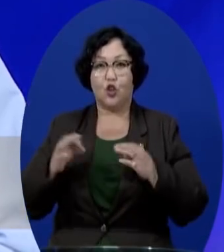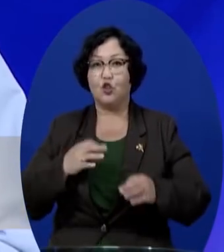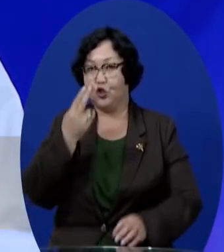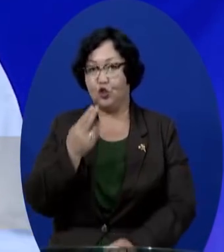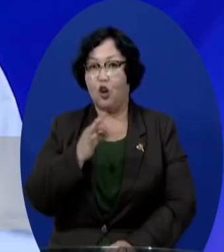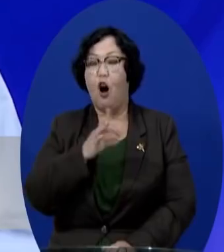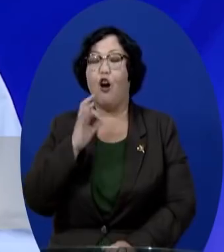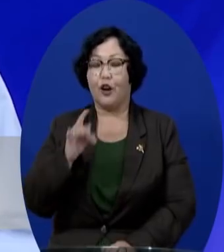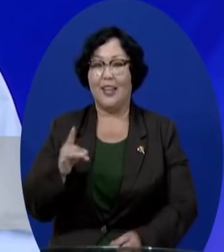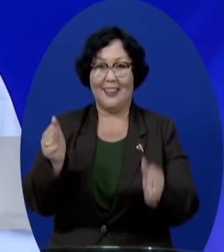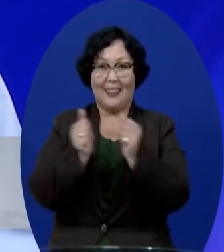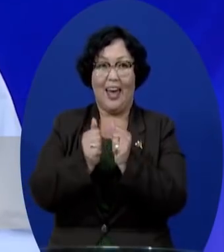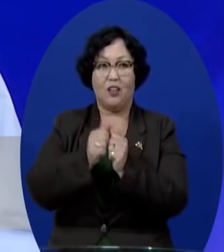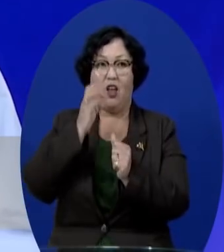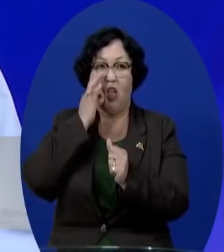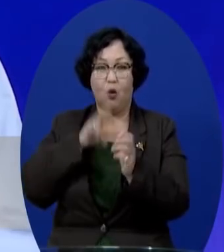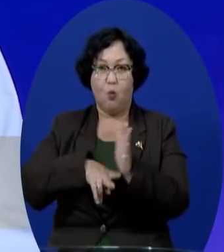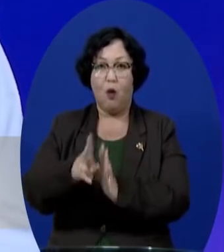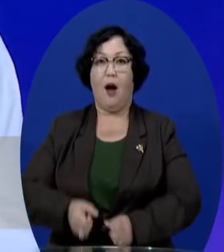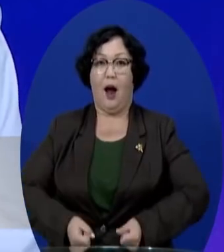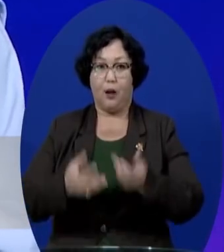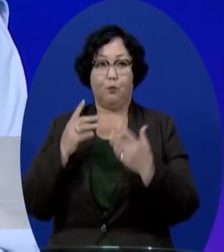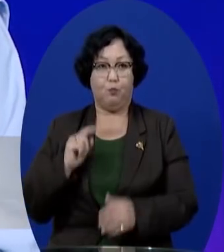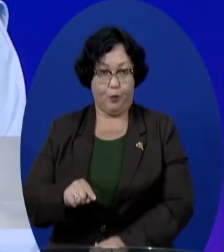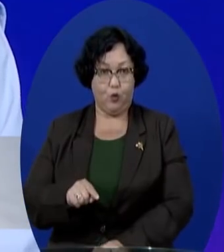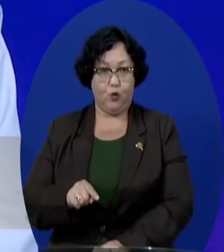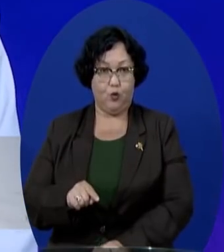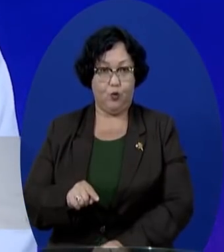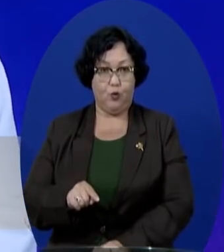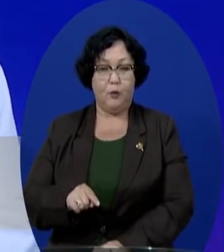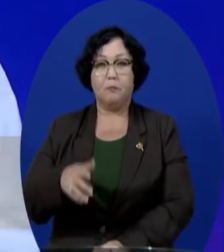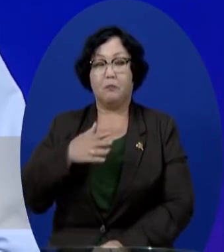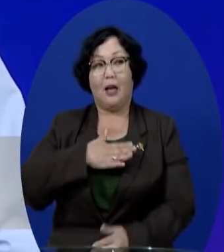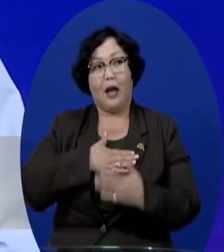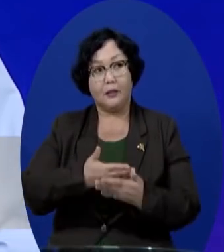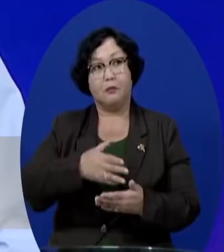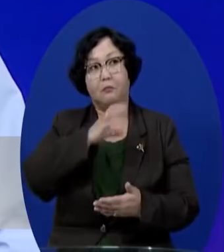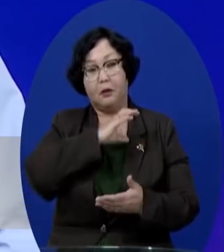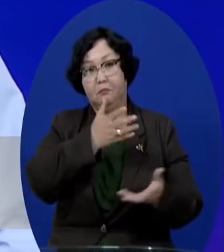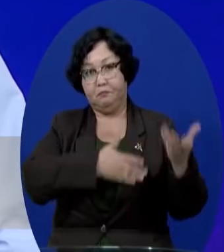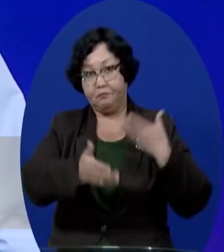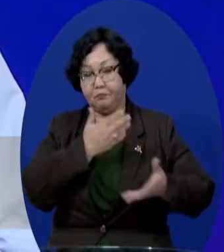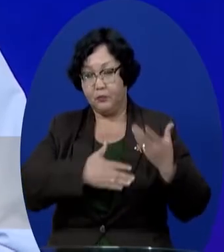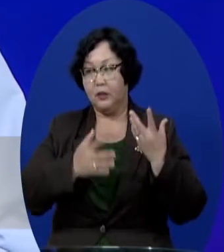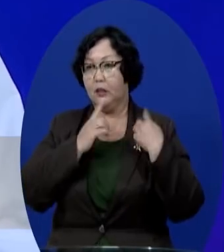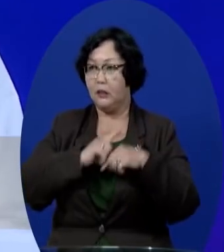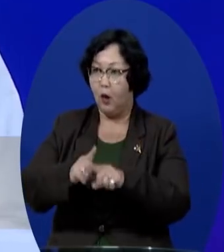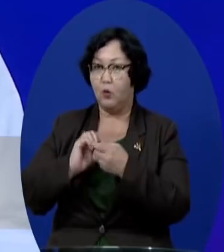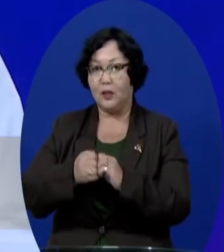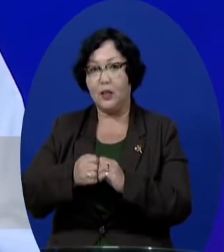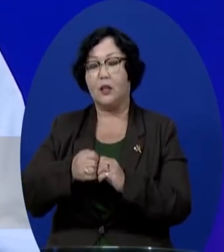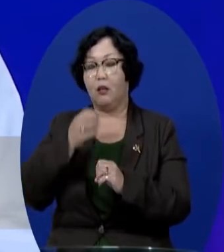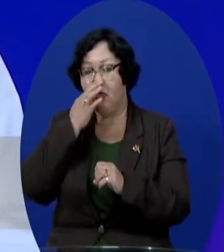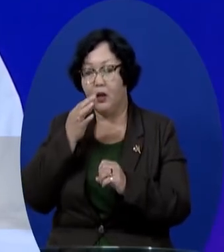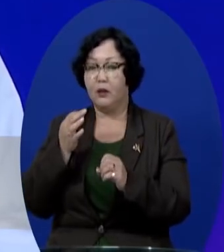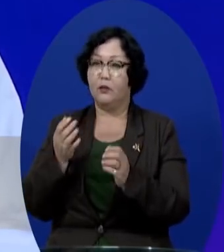ийм хүү урган гарч ирж байгаа үр дүн. Тэгэхээр манай хамтлагчдын өгсөн энэ мөнгөний хариуд бид нэр зөвхөн Монгол